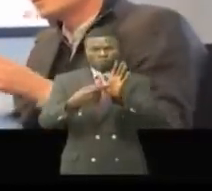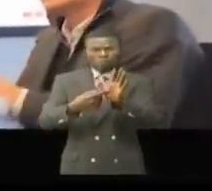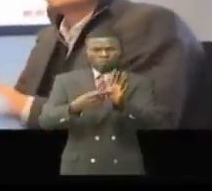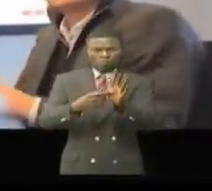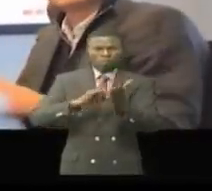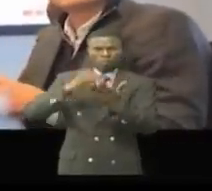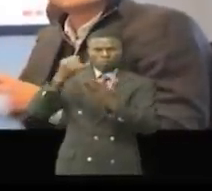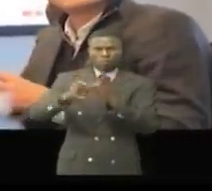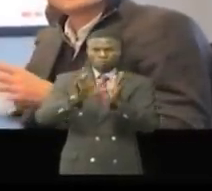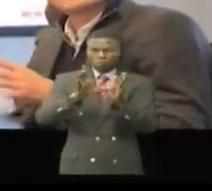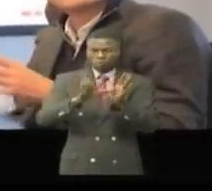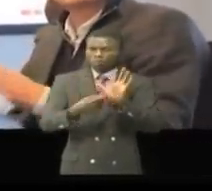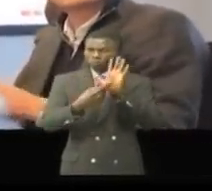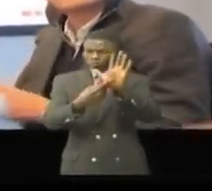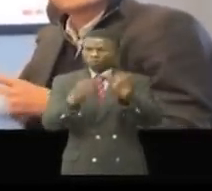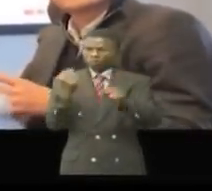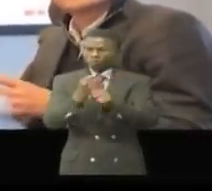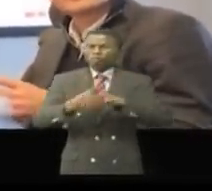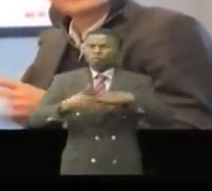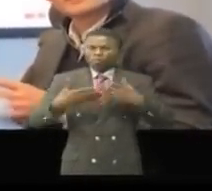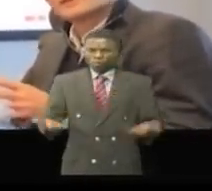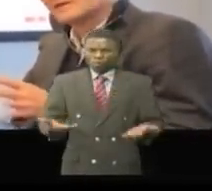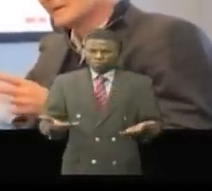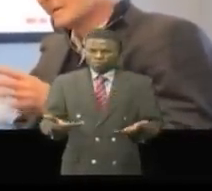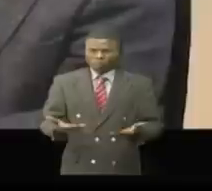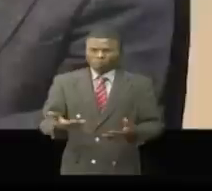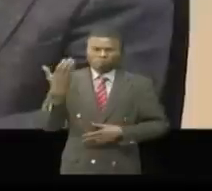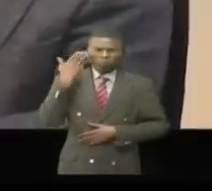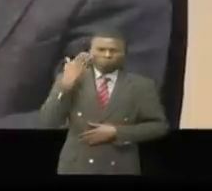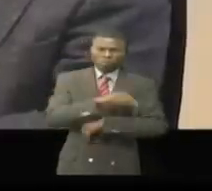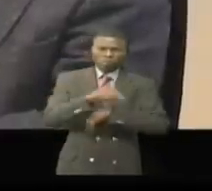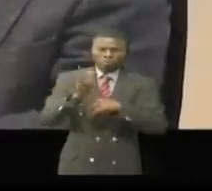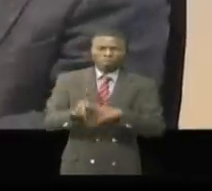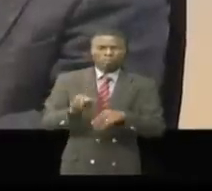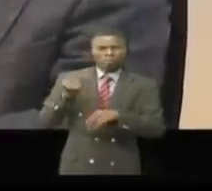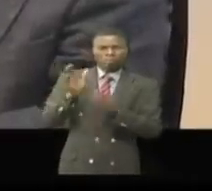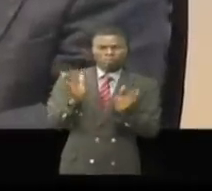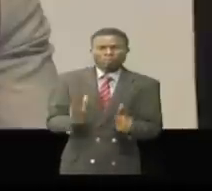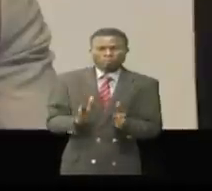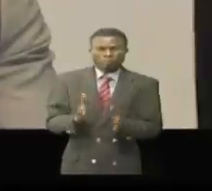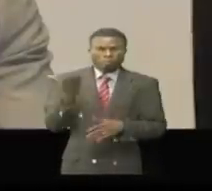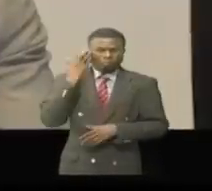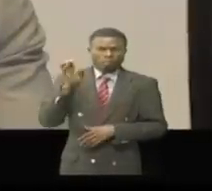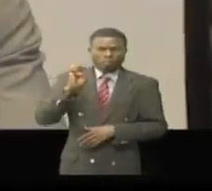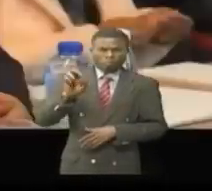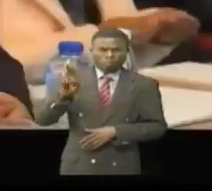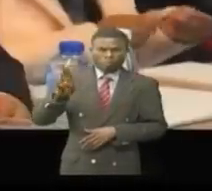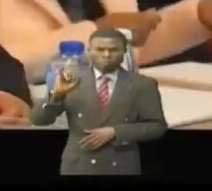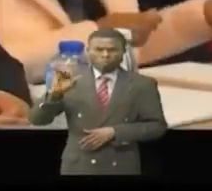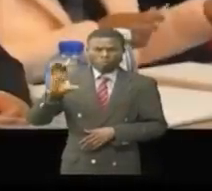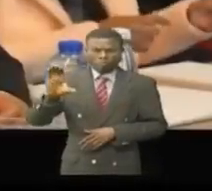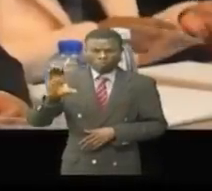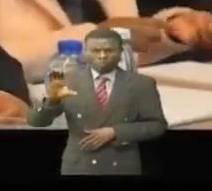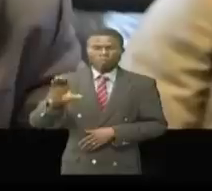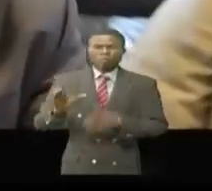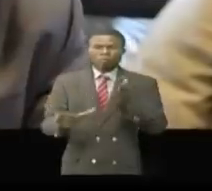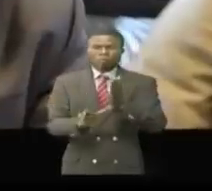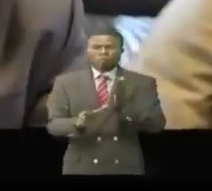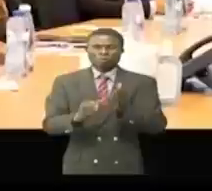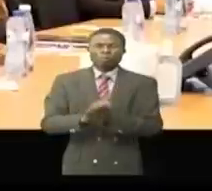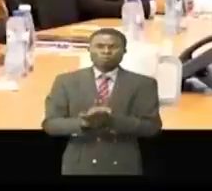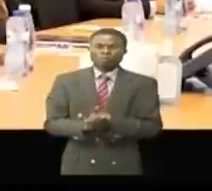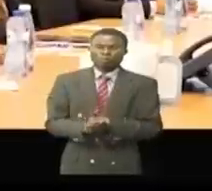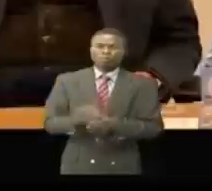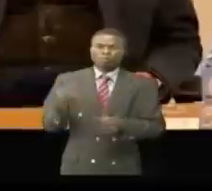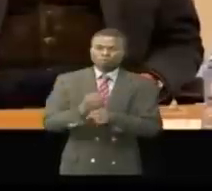projection vidéo sur son fonctionnement de la part de Nicolas Grégoire, administrateur directeur, et Eric Pieffer, administrateur délégué. Tout attentive